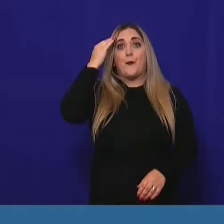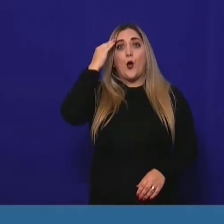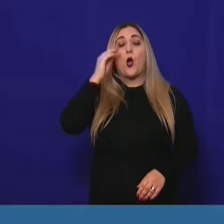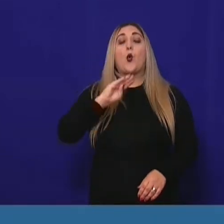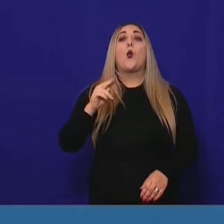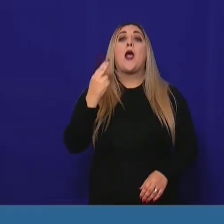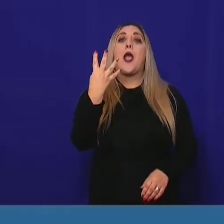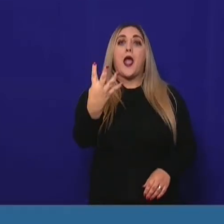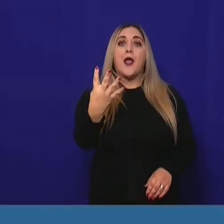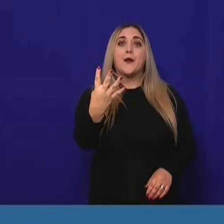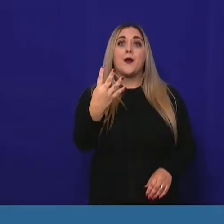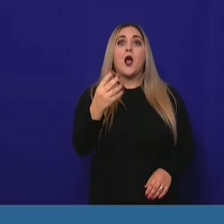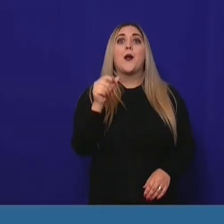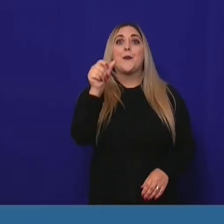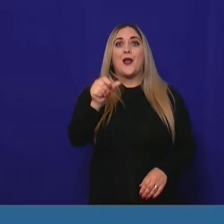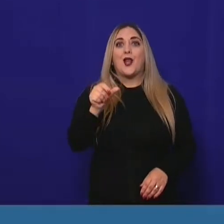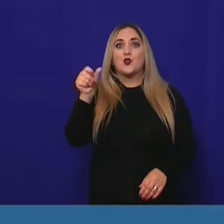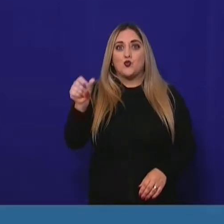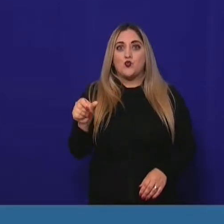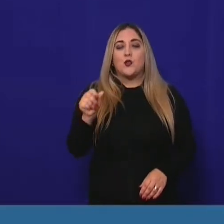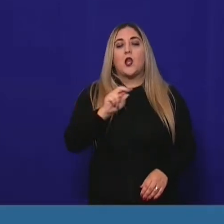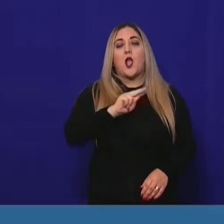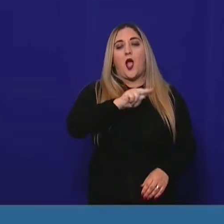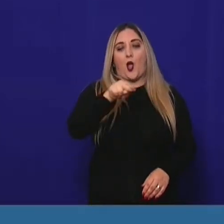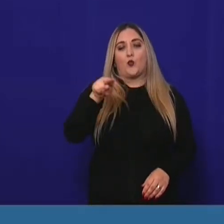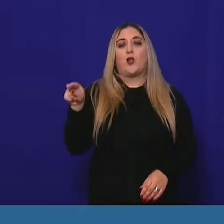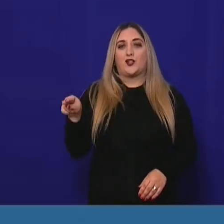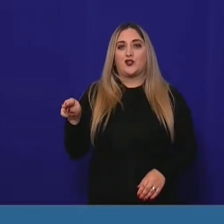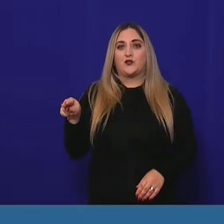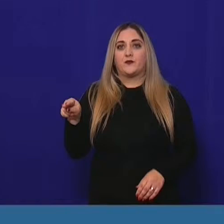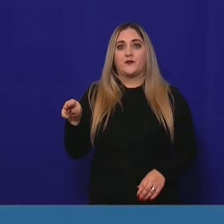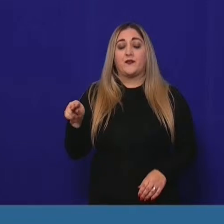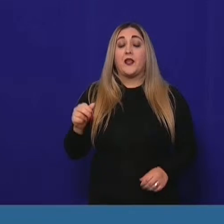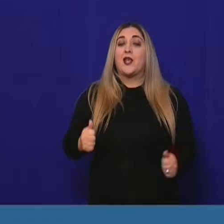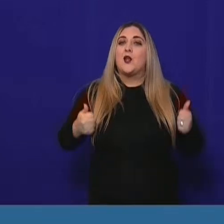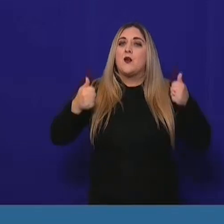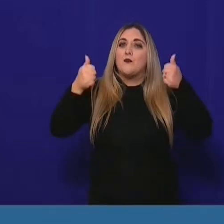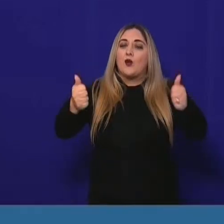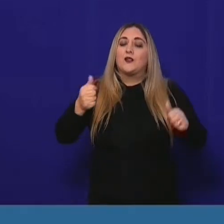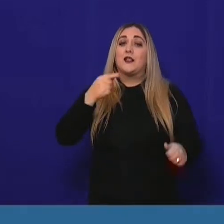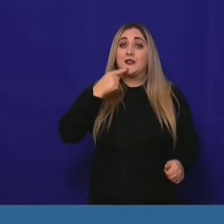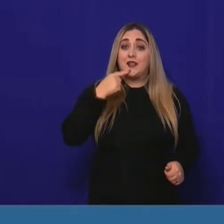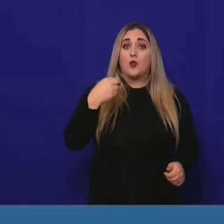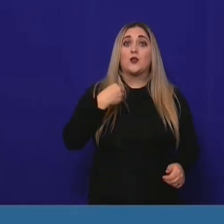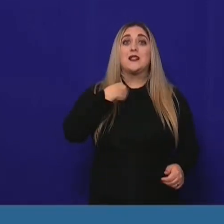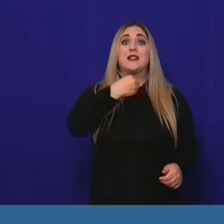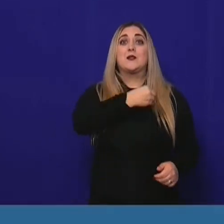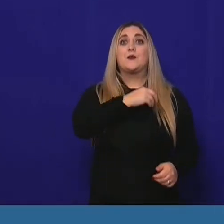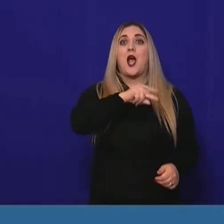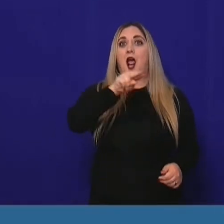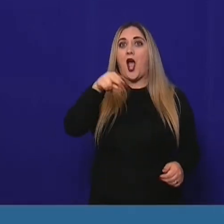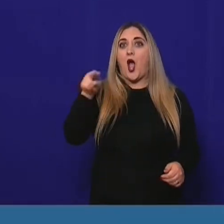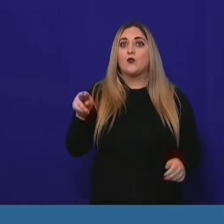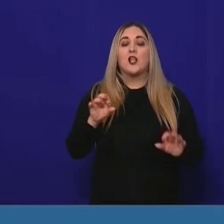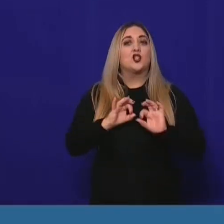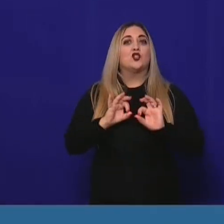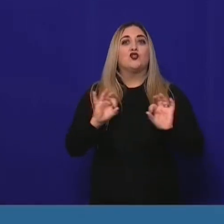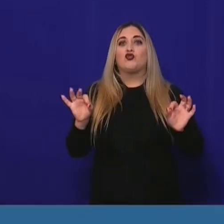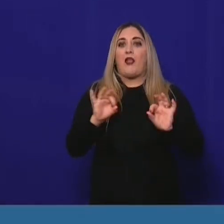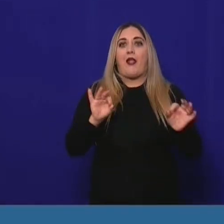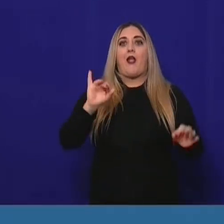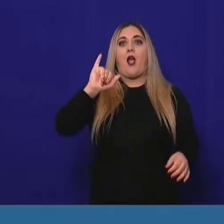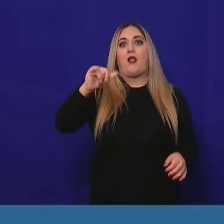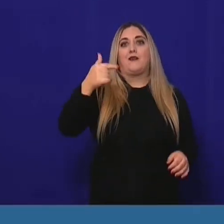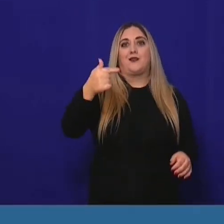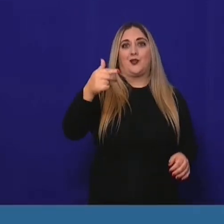4 persuni fil-Gozo General Hospital. Tajjeb ngħidu wkoll li bħalissa fil-Gozo General Hospital ma' hemm ħadd li qiegħed